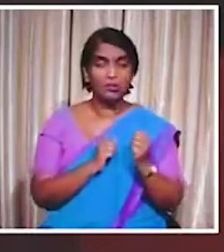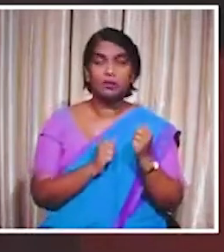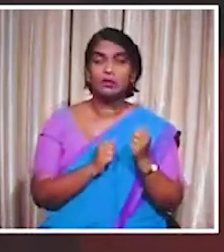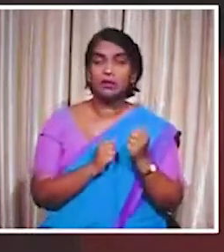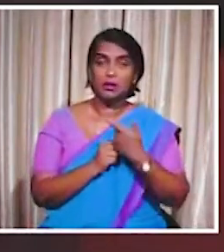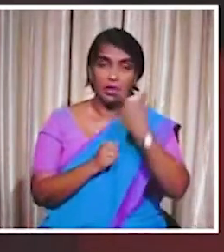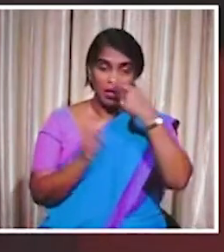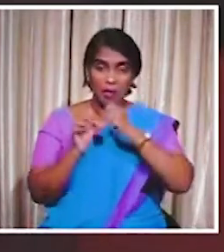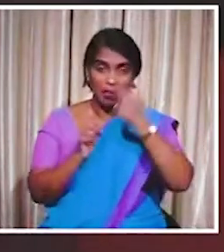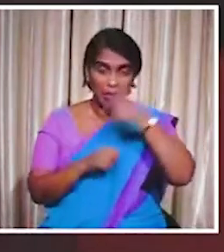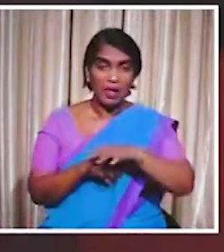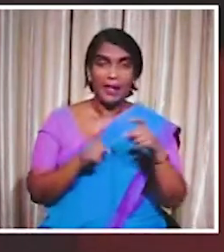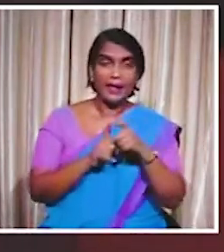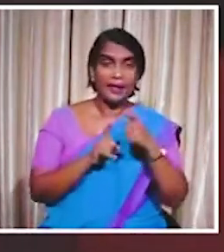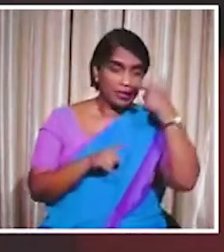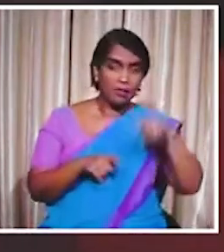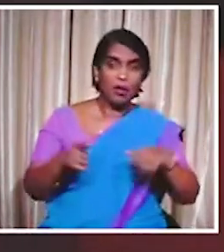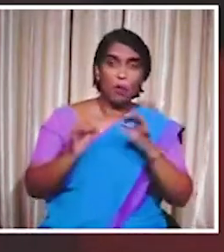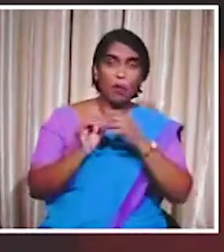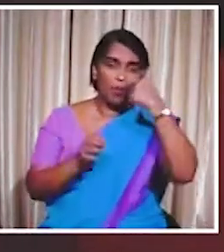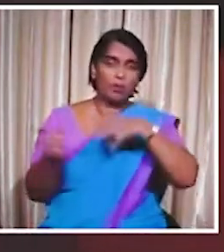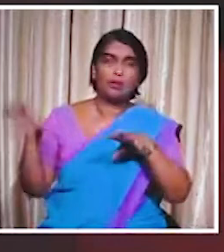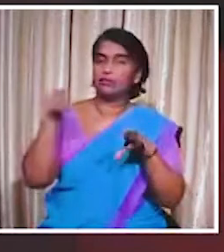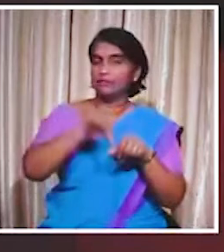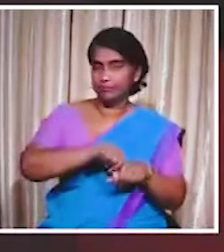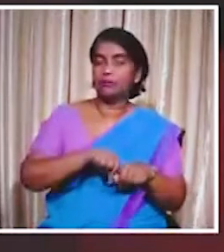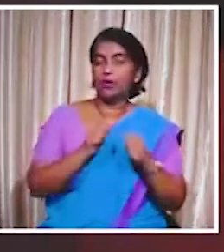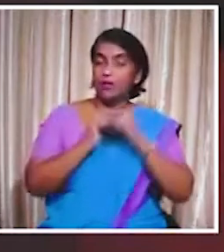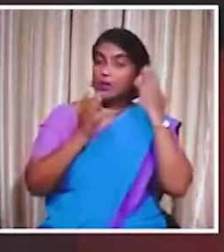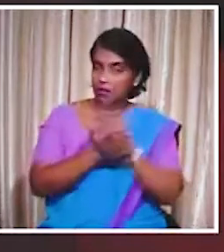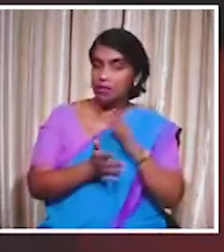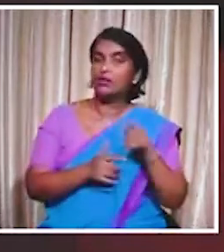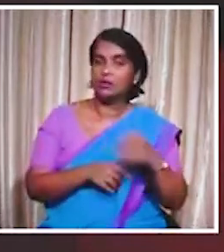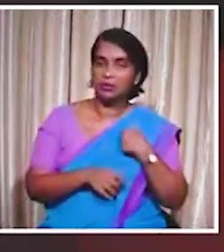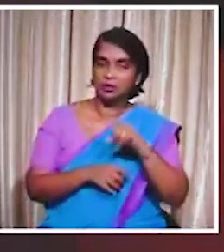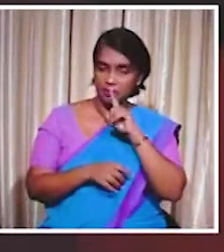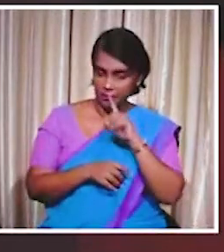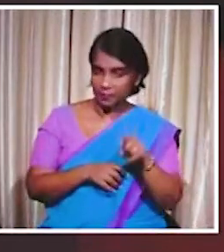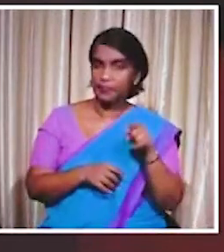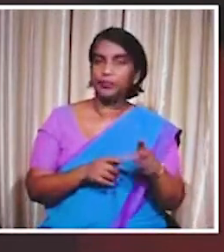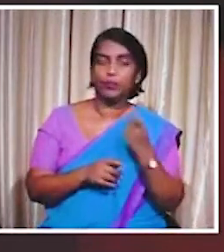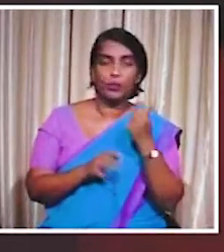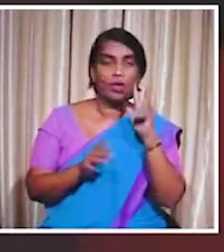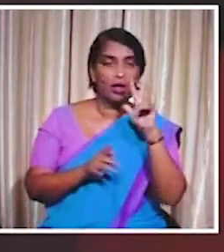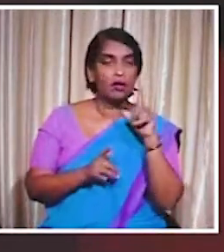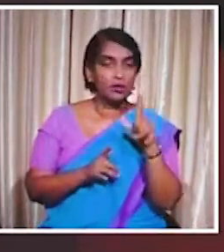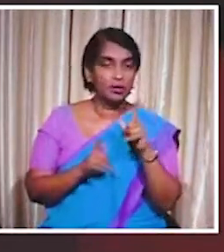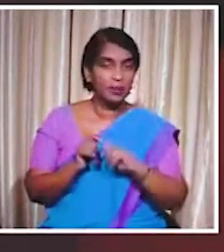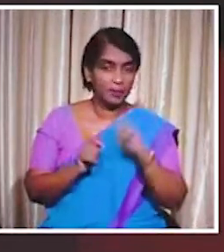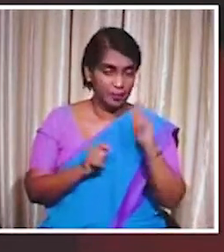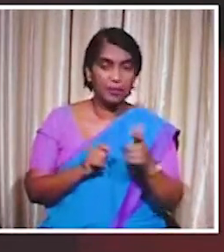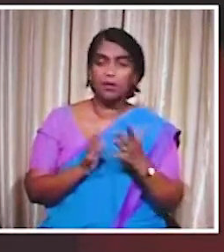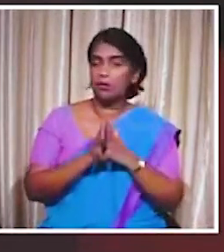අරගෙන ඩීසල් වෙනුවට භූමිතෙල් පාවිච්චි කරා. ඒ නිසා ඒකත් වැළකෙන්න ඕන. ඒ නිසා අපි යෝජනා කරනවා රුපියල් 87ක මුදලකට දෙනකට